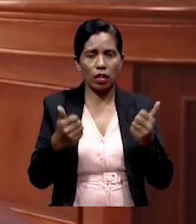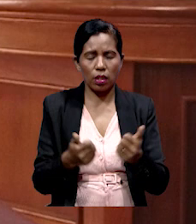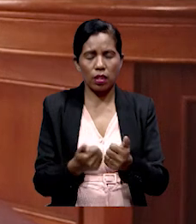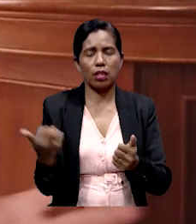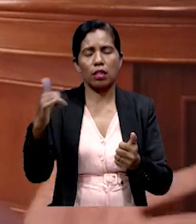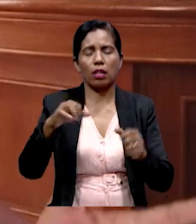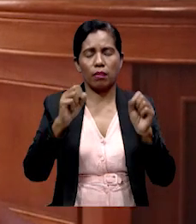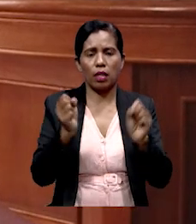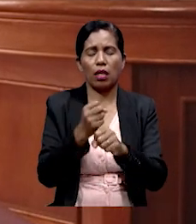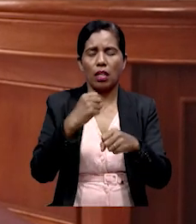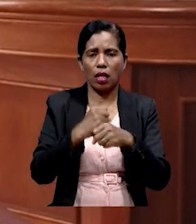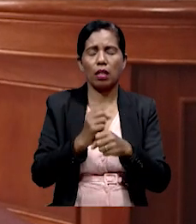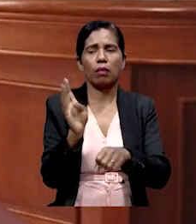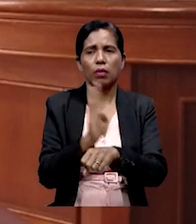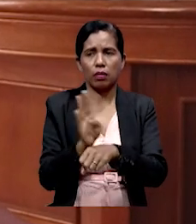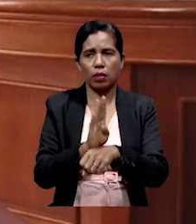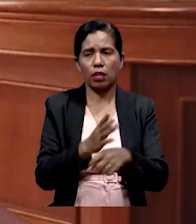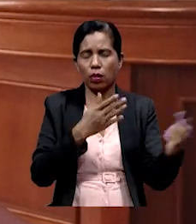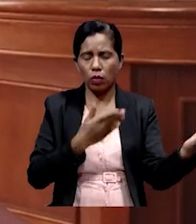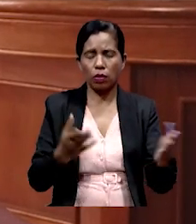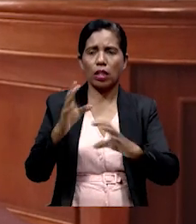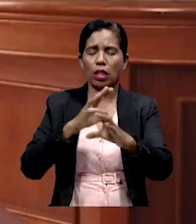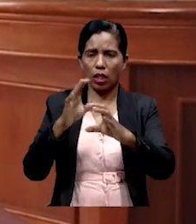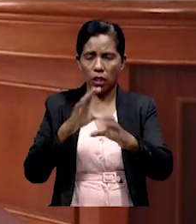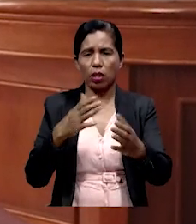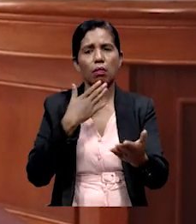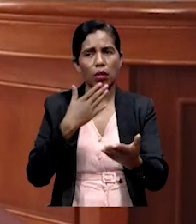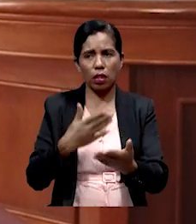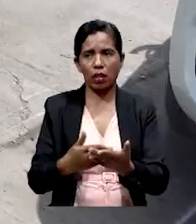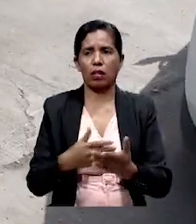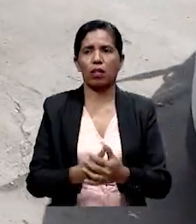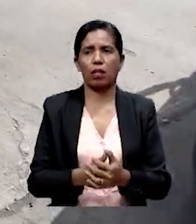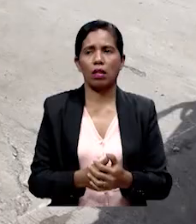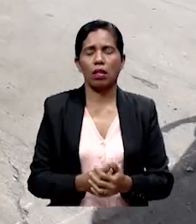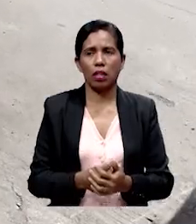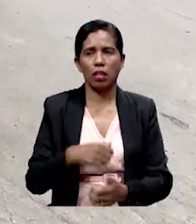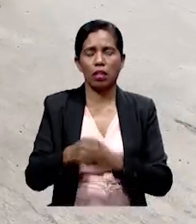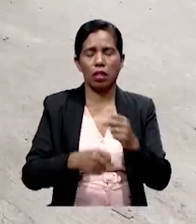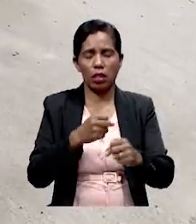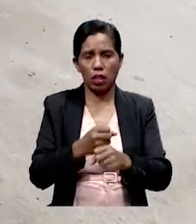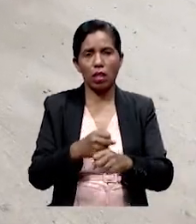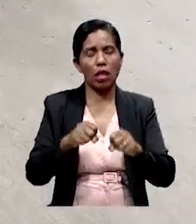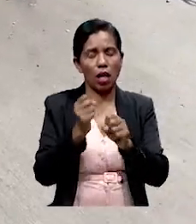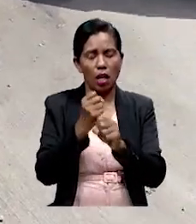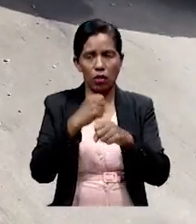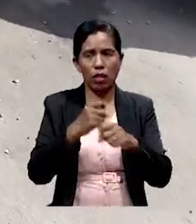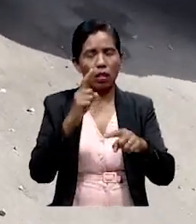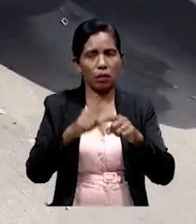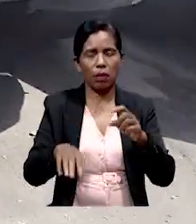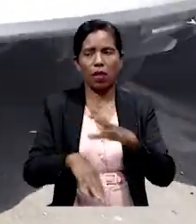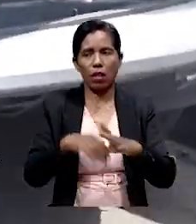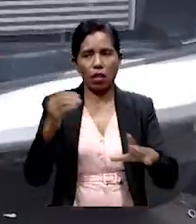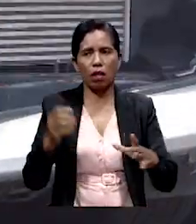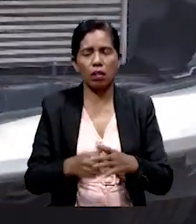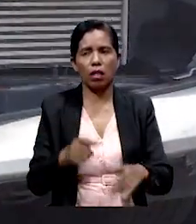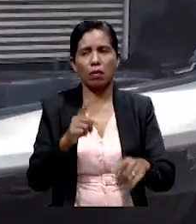bisnis anu sama sama jenis. Haru ke kereta mah ya kereta ini memang mengerti nam perusahaannya label liu i kereta label haru ke